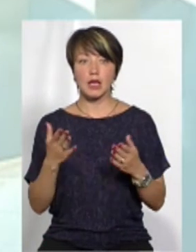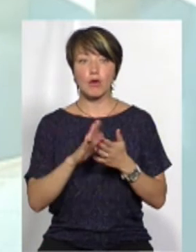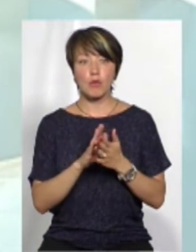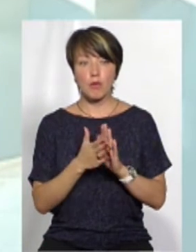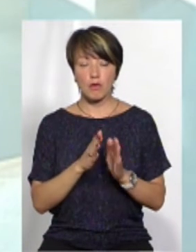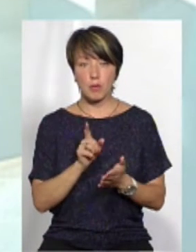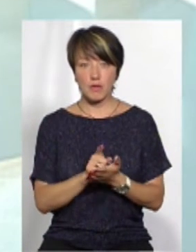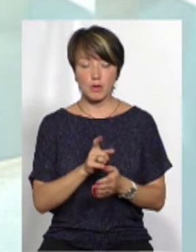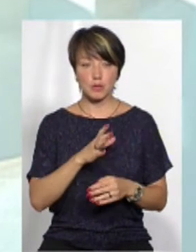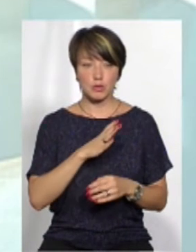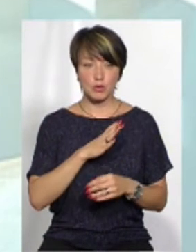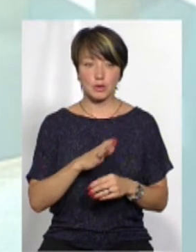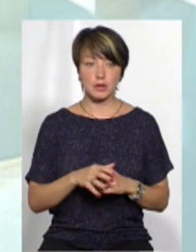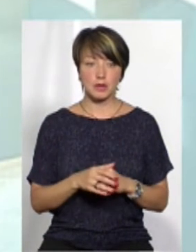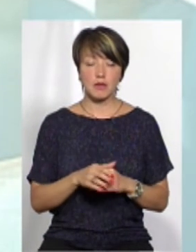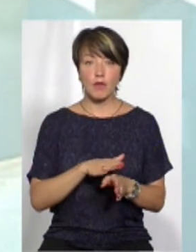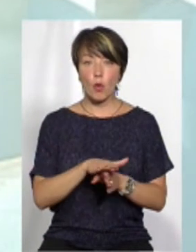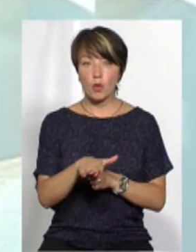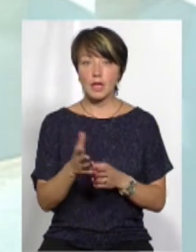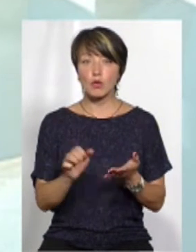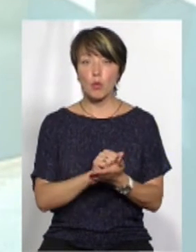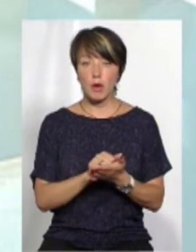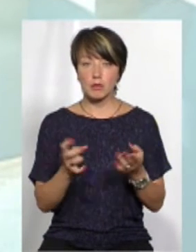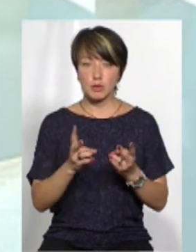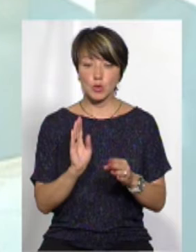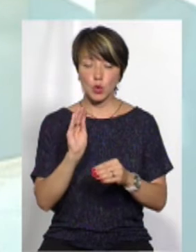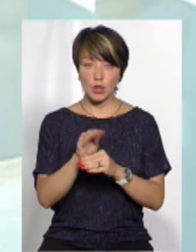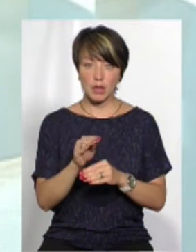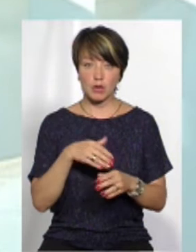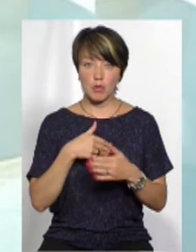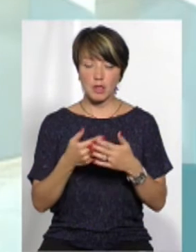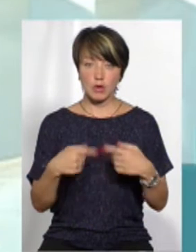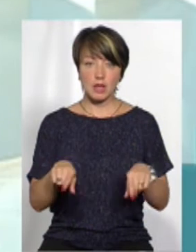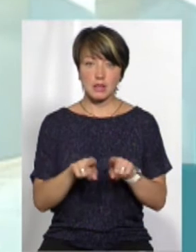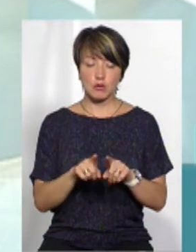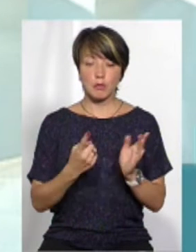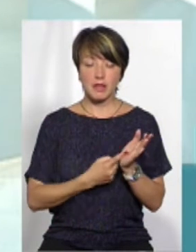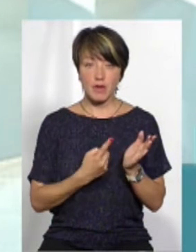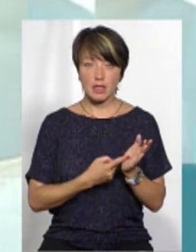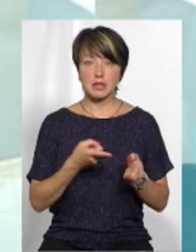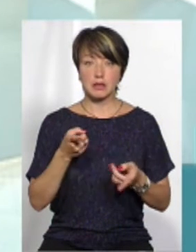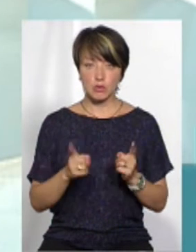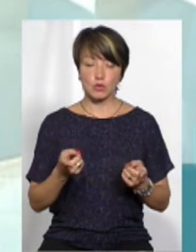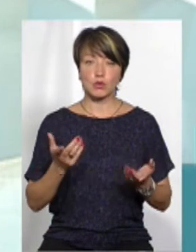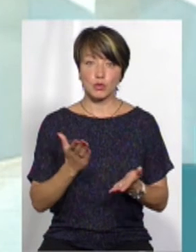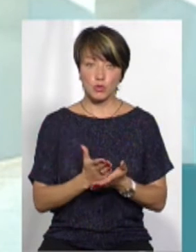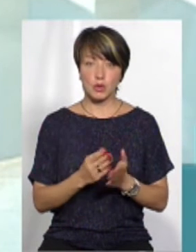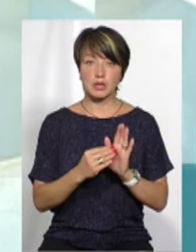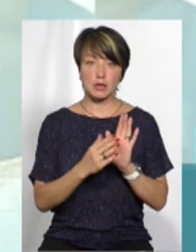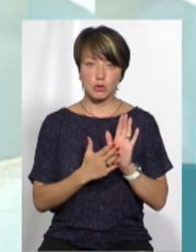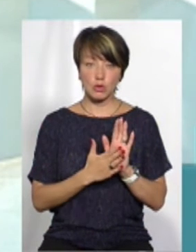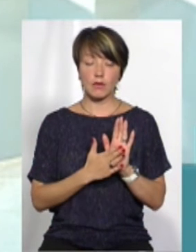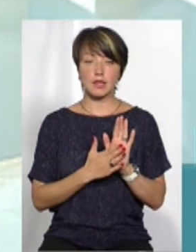які умови повинні, тобто які документи потрібно додати громадській організації про те, щоб підтвердити, що вона існує, що вона